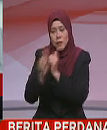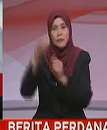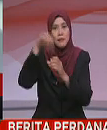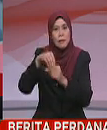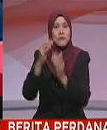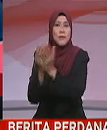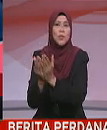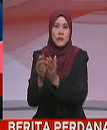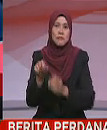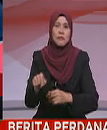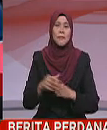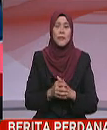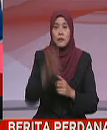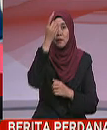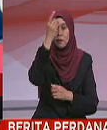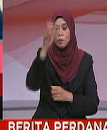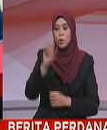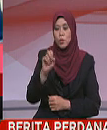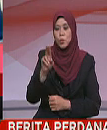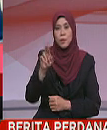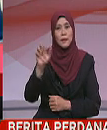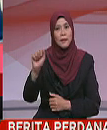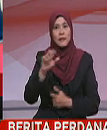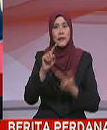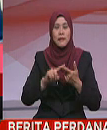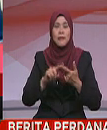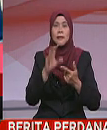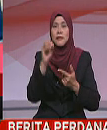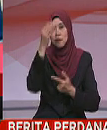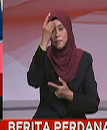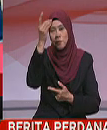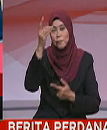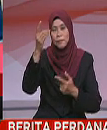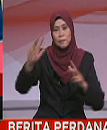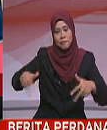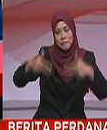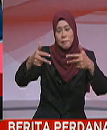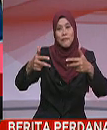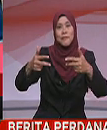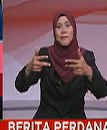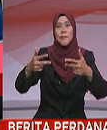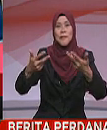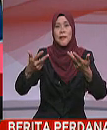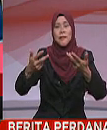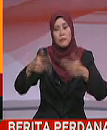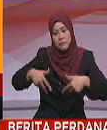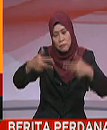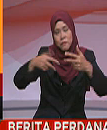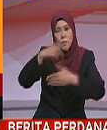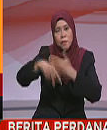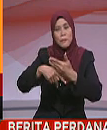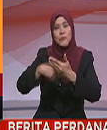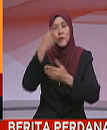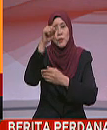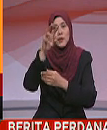sekolah tersebut. Datuk Suraya dan Datuk Syamala berkata demikian dalam sesi webinar bertajuk Get Up and Get Loud, anjuran Majlis Sukan